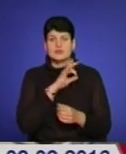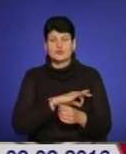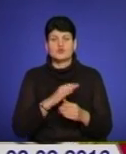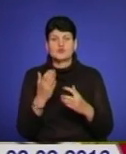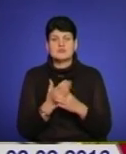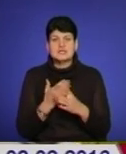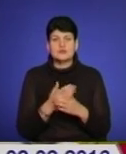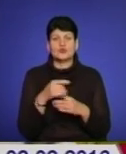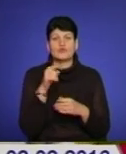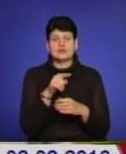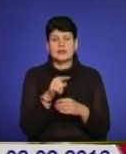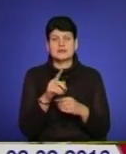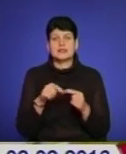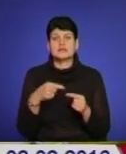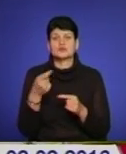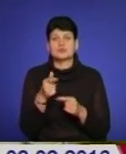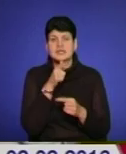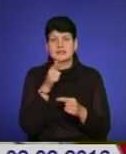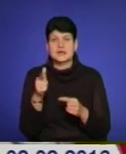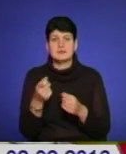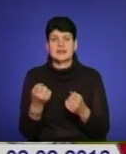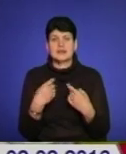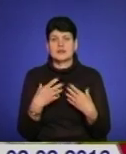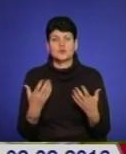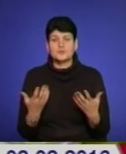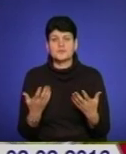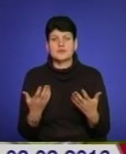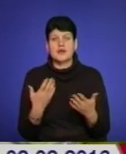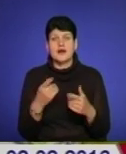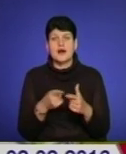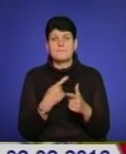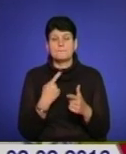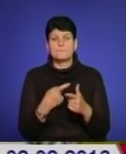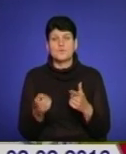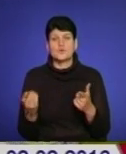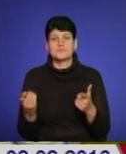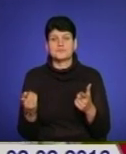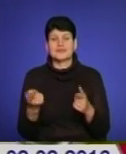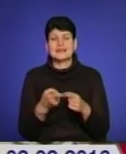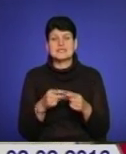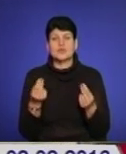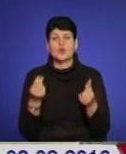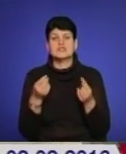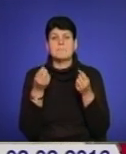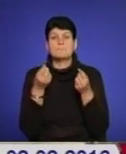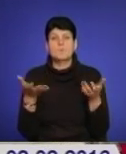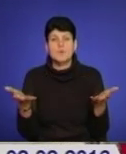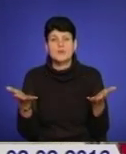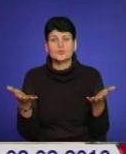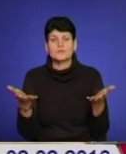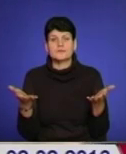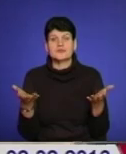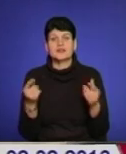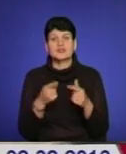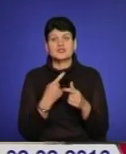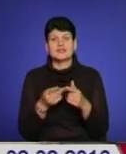то вона мені на наступний термін може не призначитись, або ті кошти пропадуть, чи